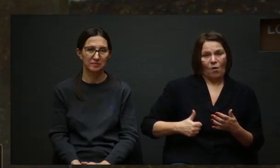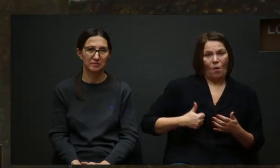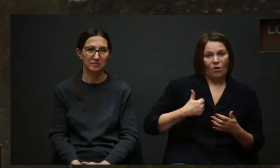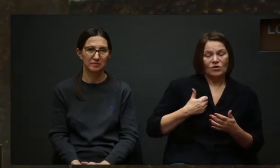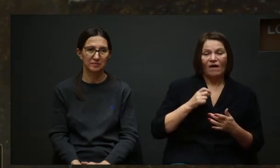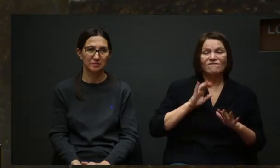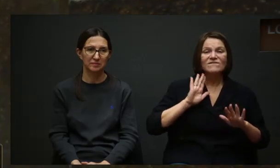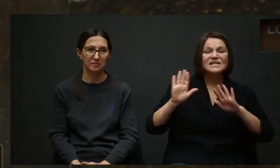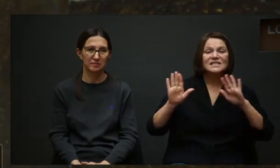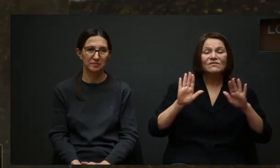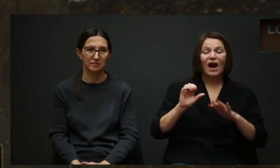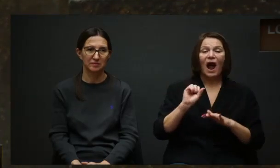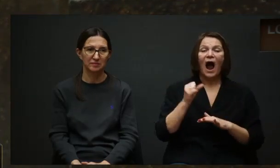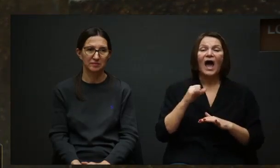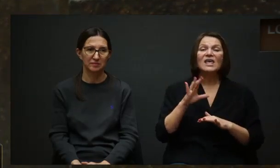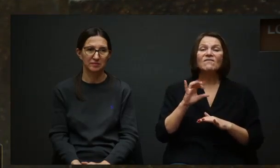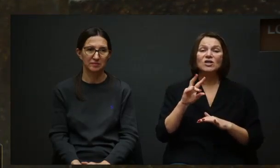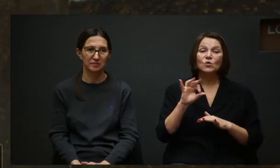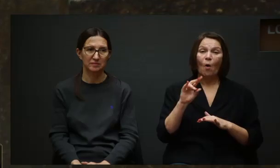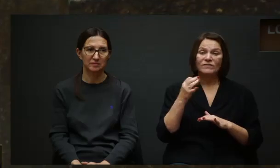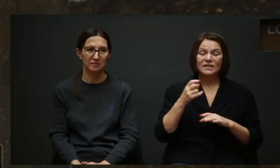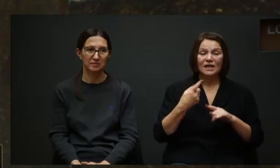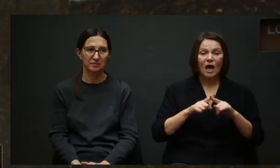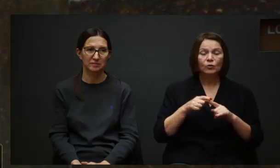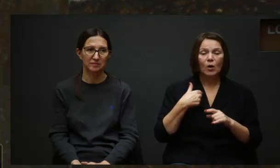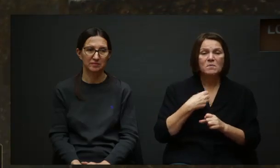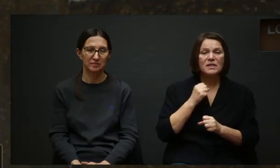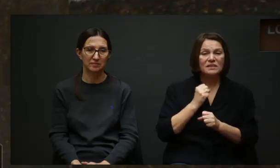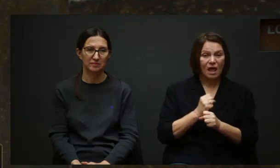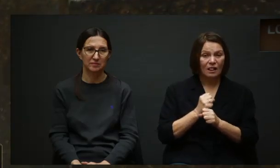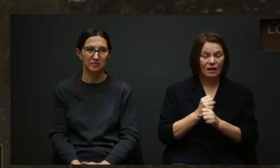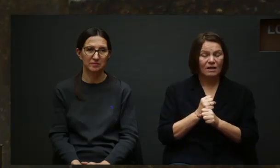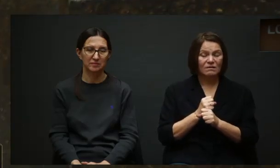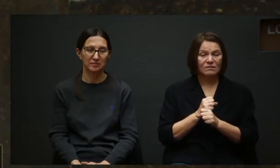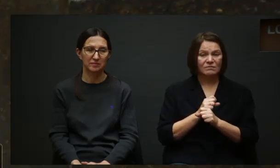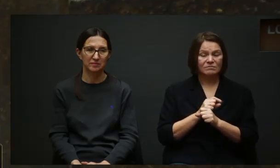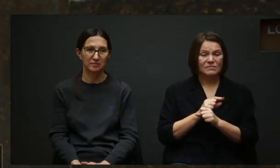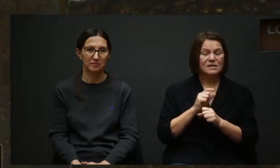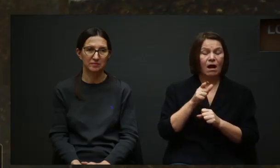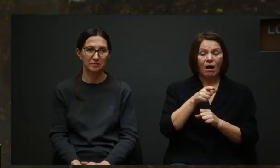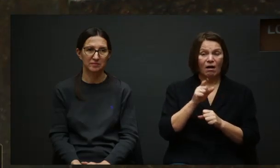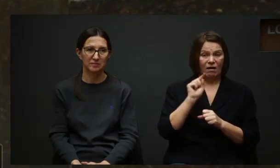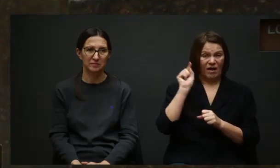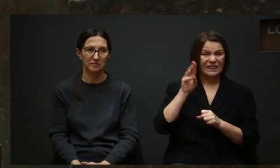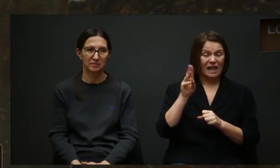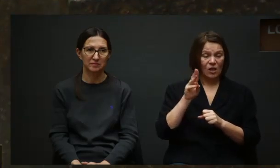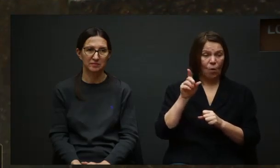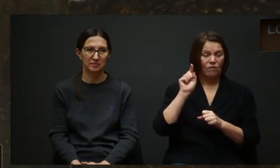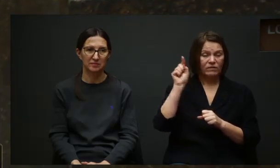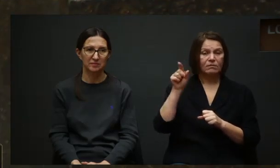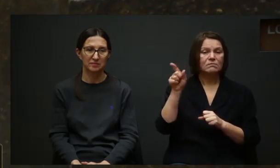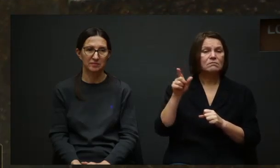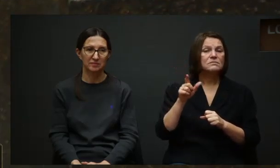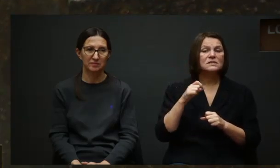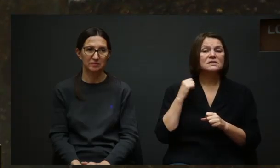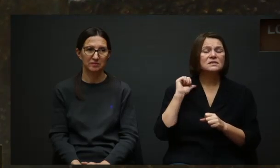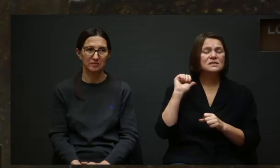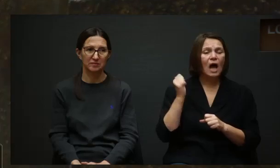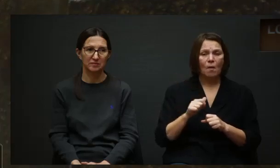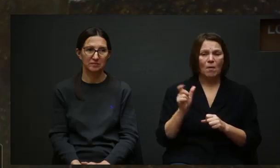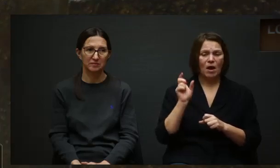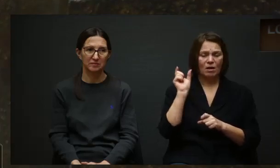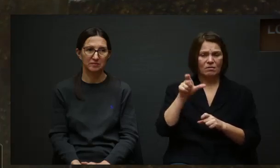выставка Айвазовского, которую мы делали, самая оказалась посещаемая за всю историю Третьяковки. Вот